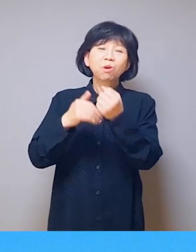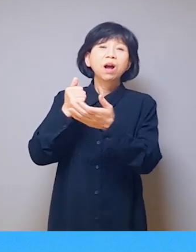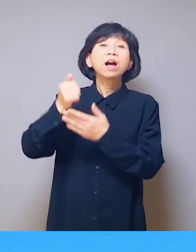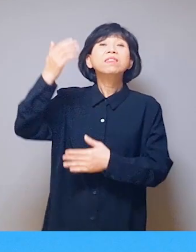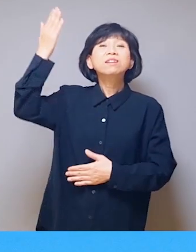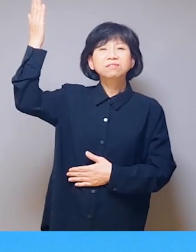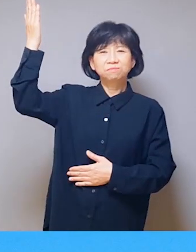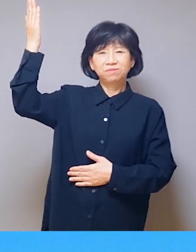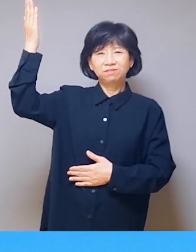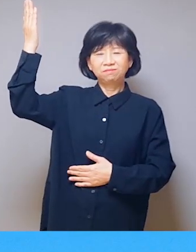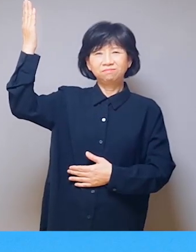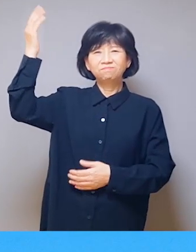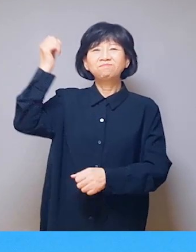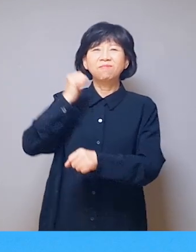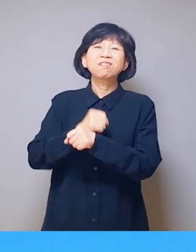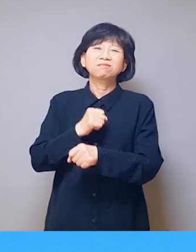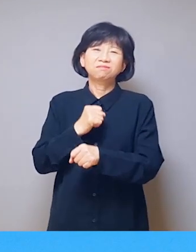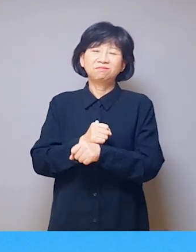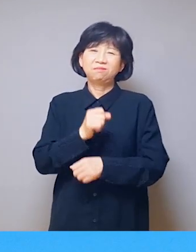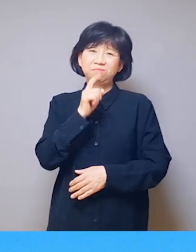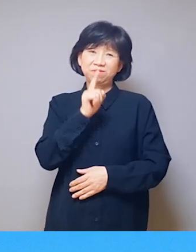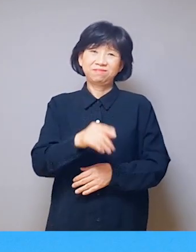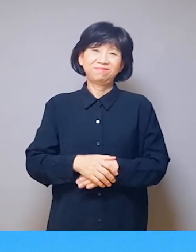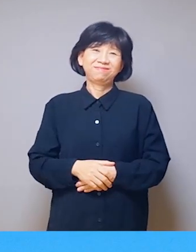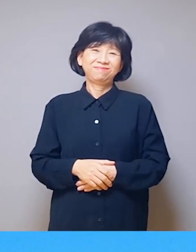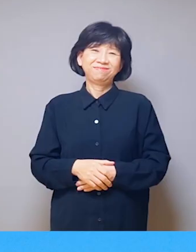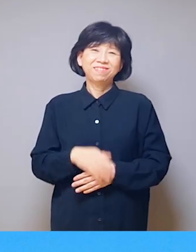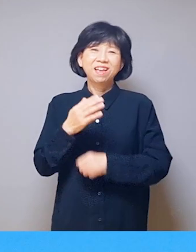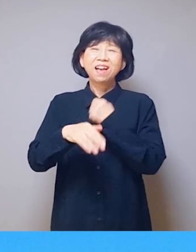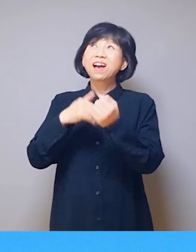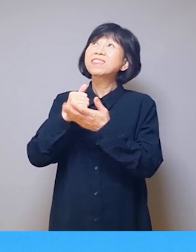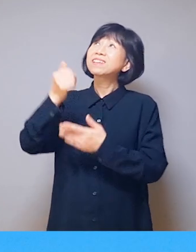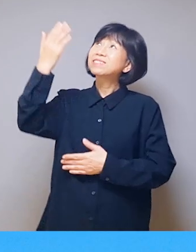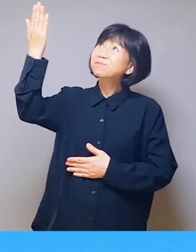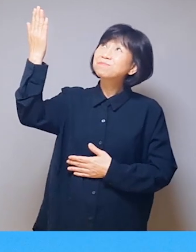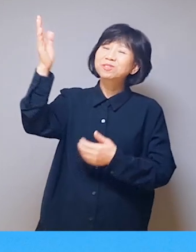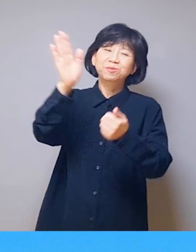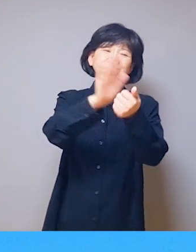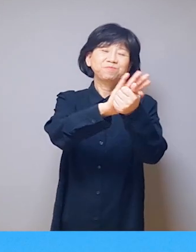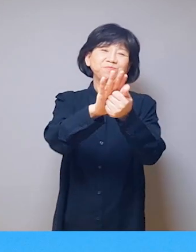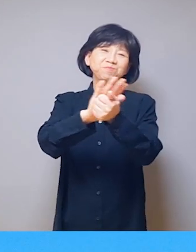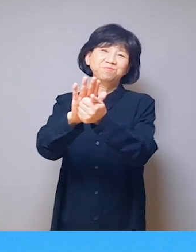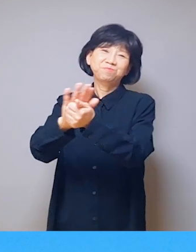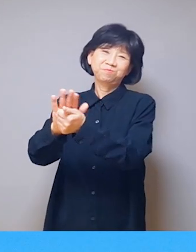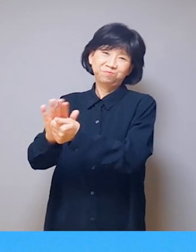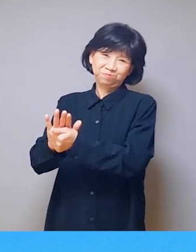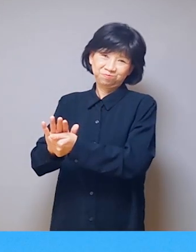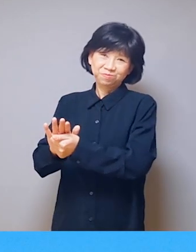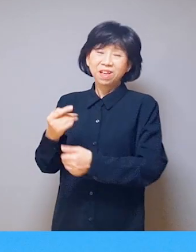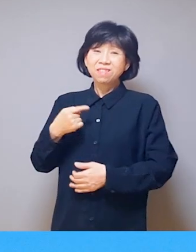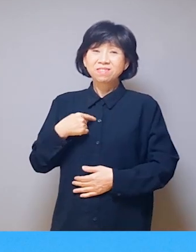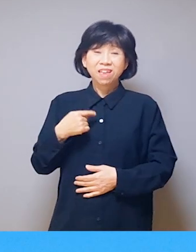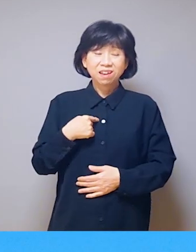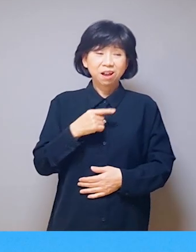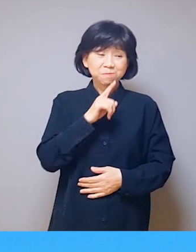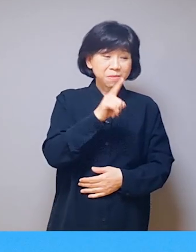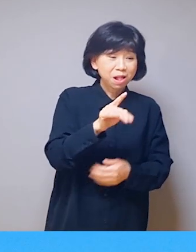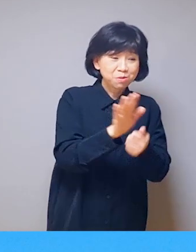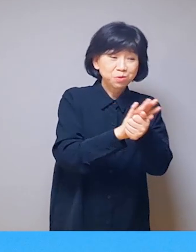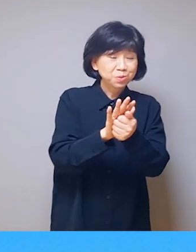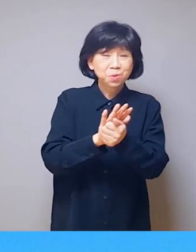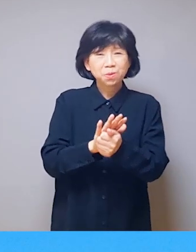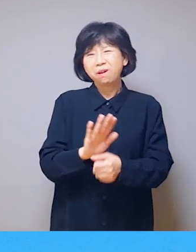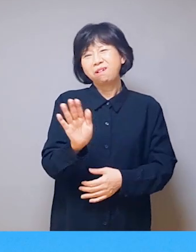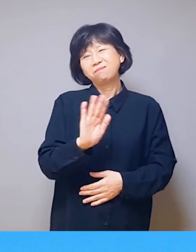누가 하신다? 하나님이 하시는 거죠. 하나님이 만져주시는 거예요. 하나님이 위로하시는 거예요. 목사가 몇 마디 해가지고 위로가